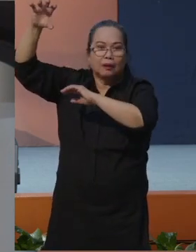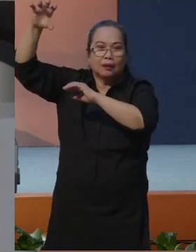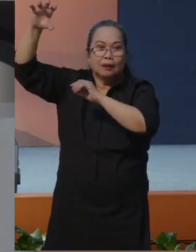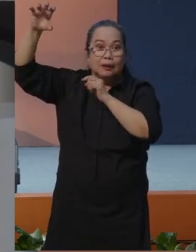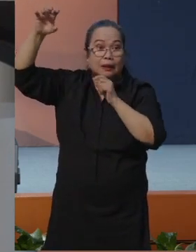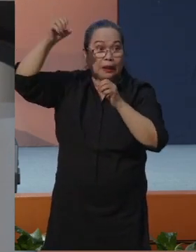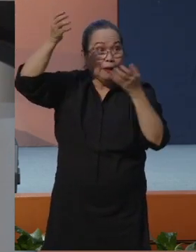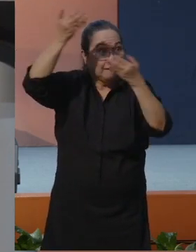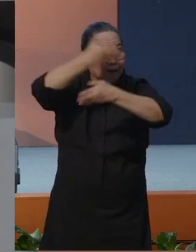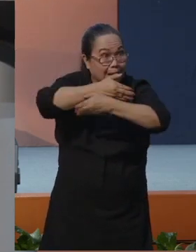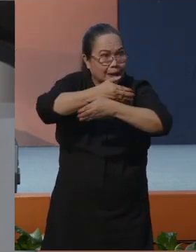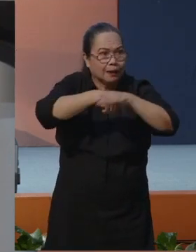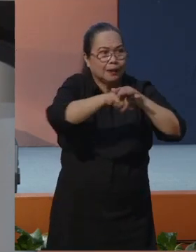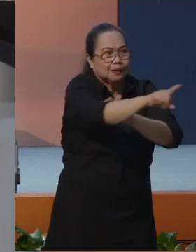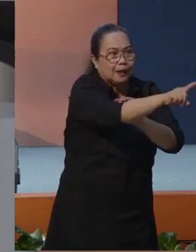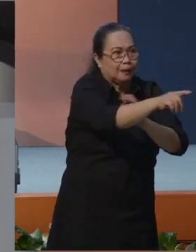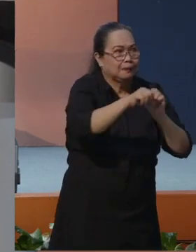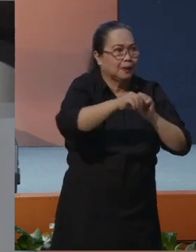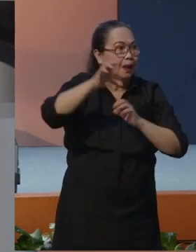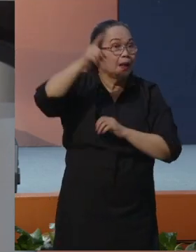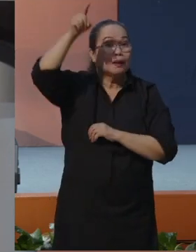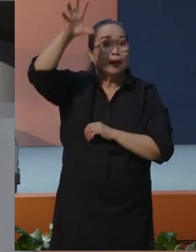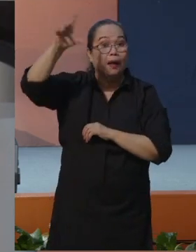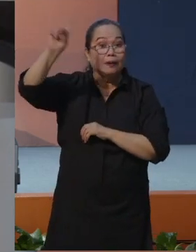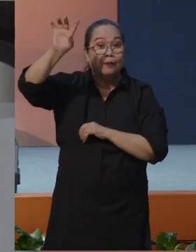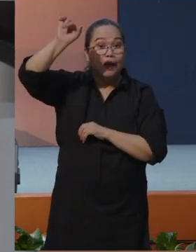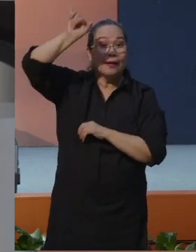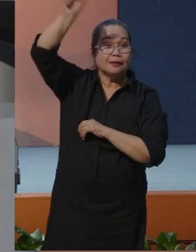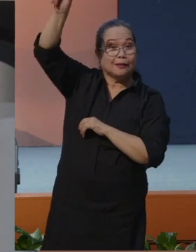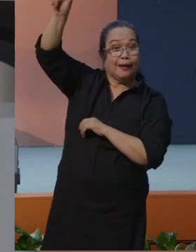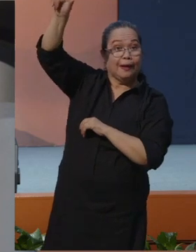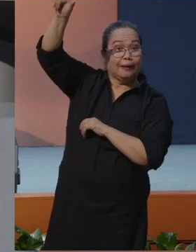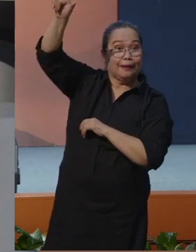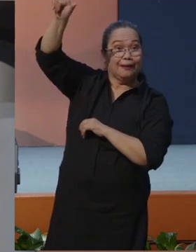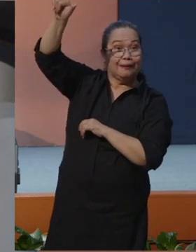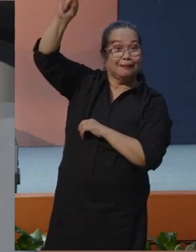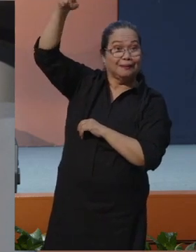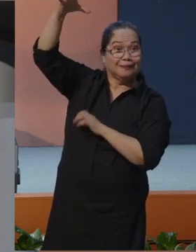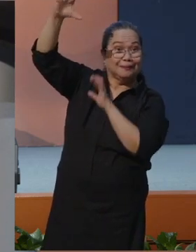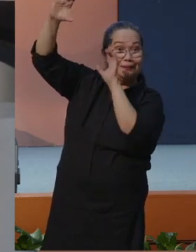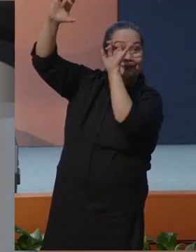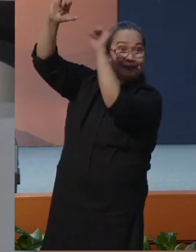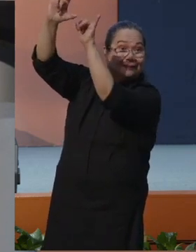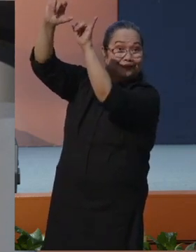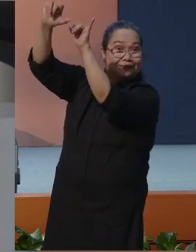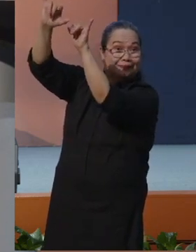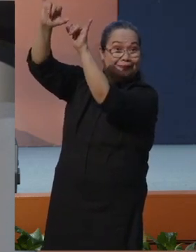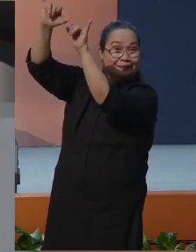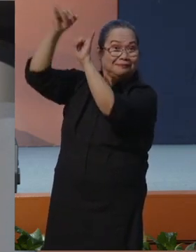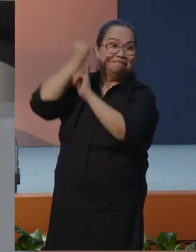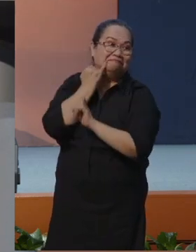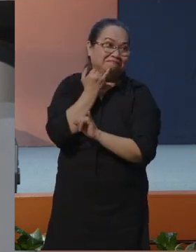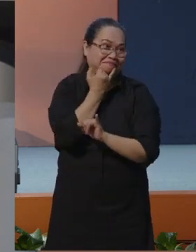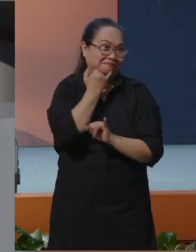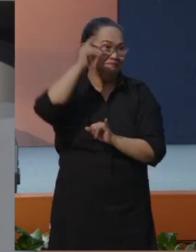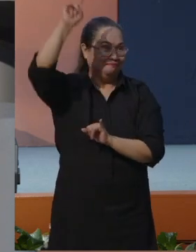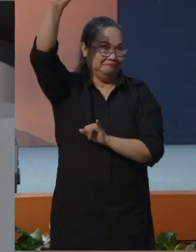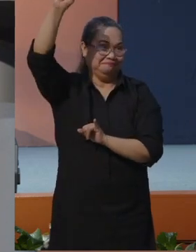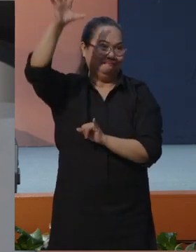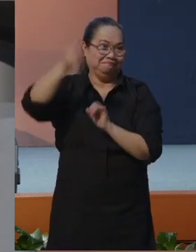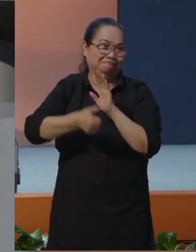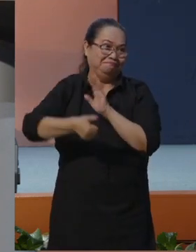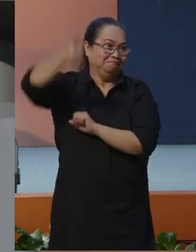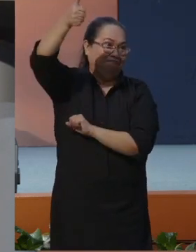ang mga kalaban. Ginawa ng Diyos yun para sa Israel. Siya ang